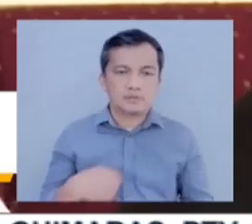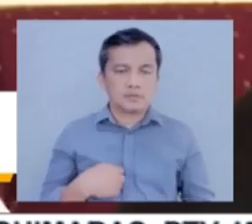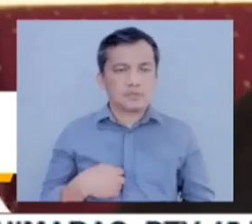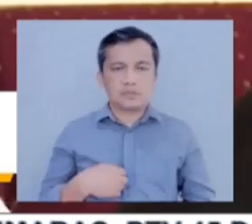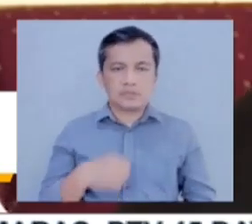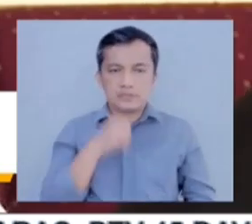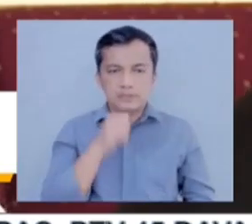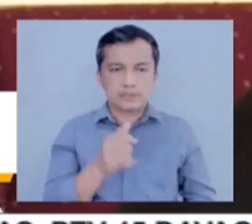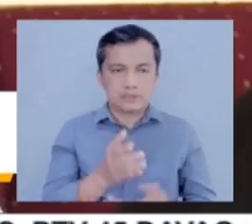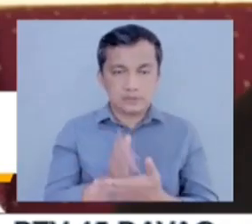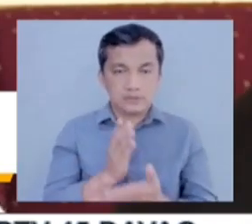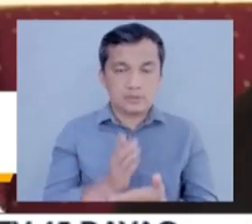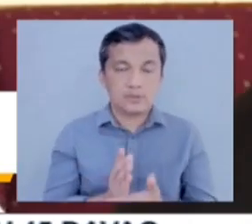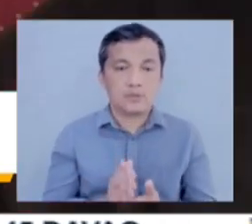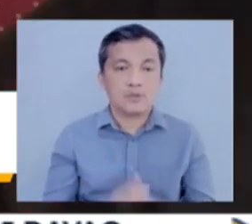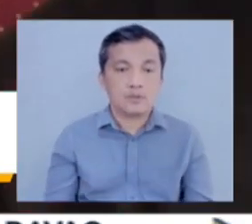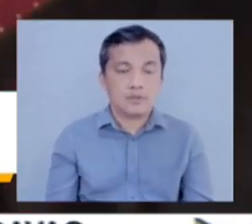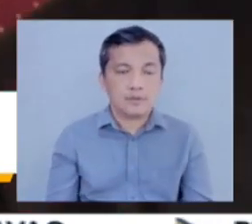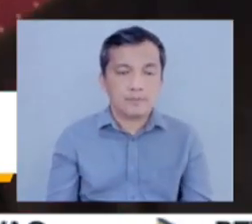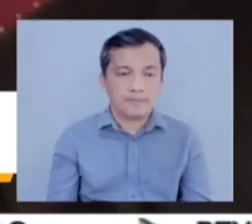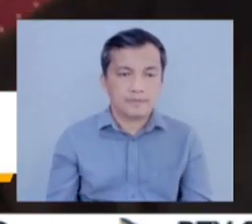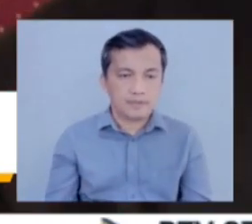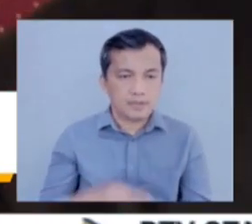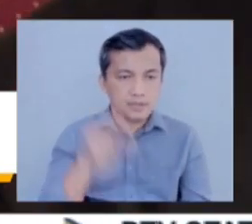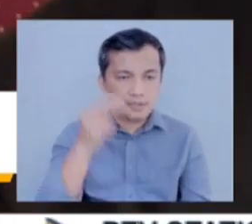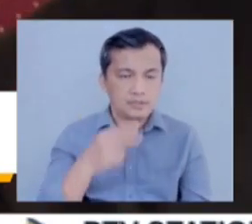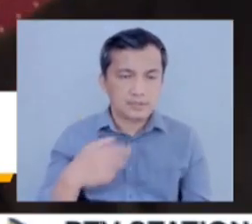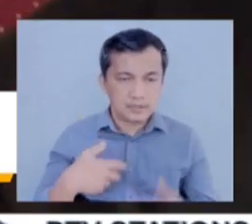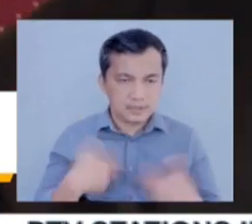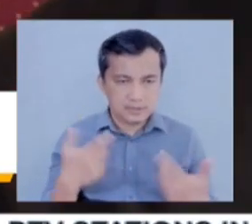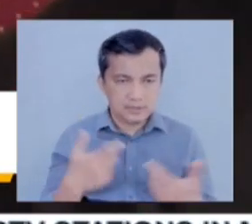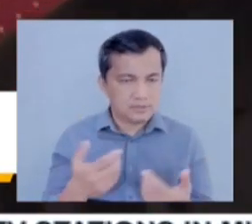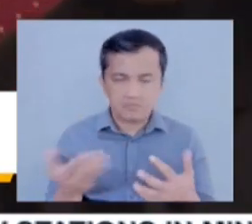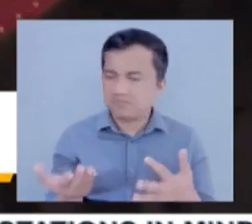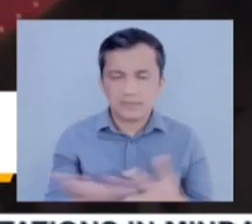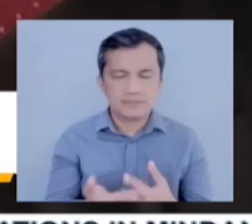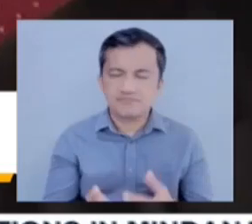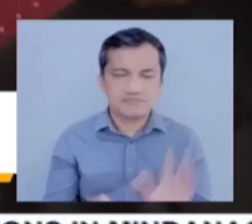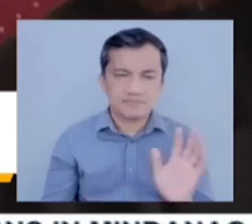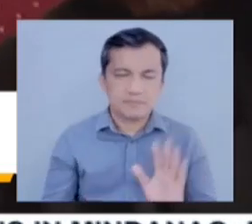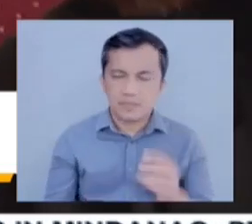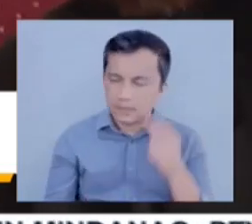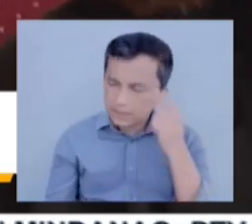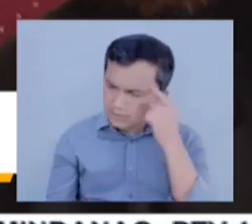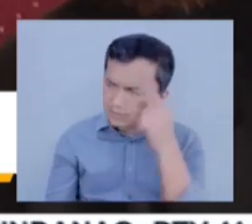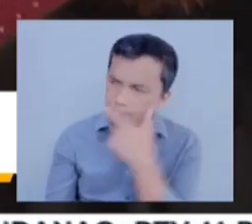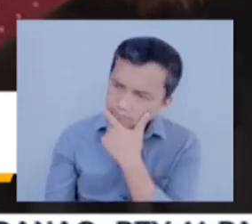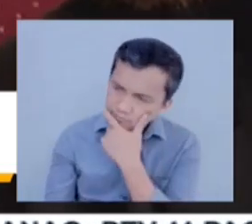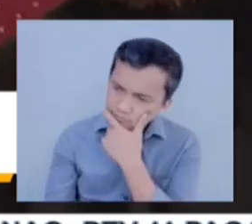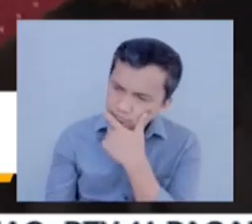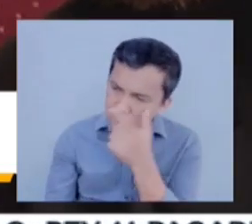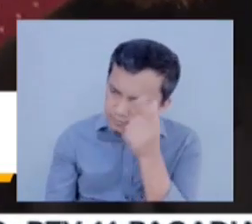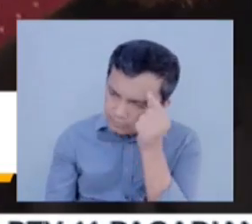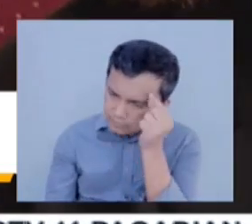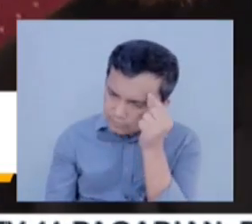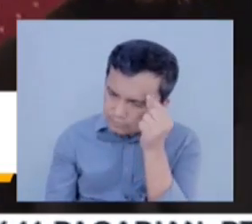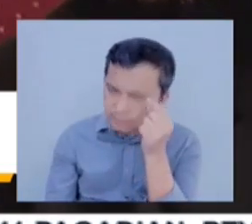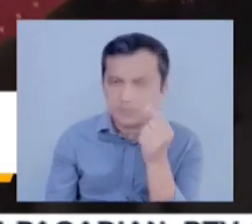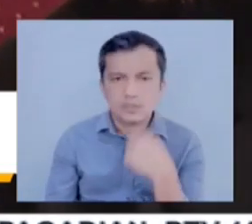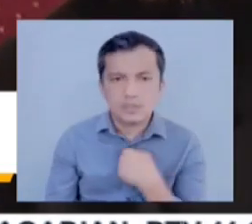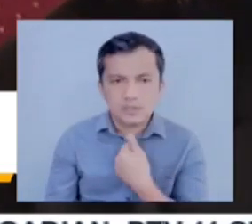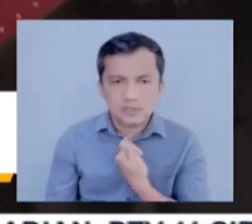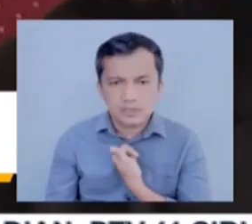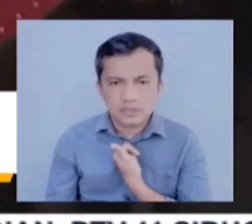dahil at the height of my galit, doon ako magfa-file. Inisip ko rin po muna sa sarili ko na ano ba ito,